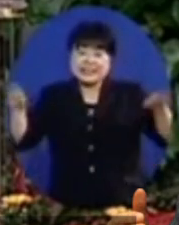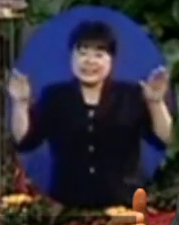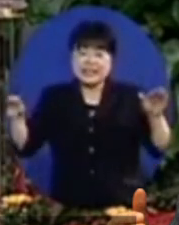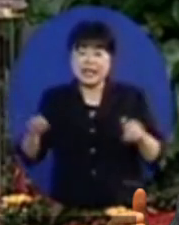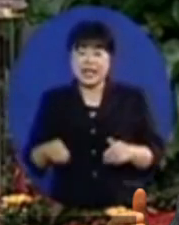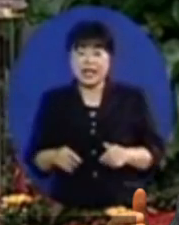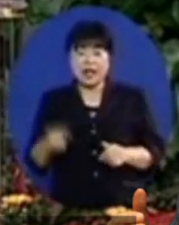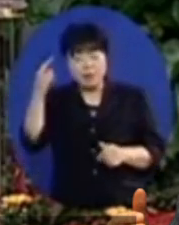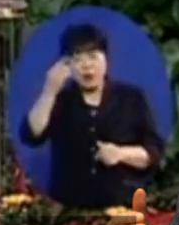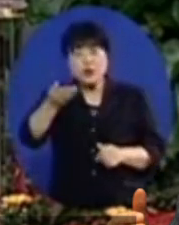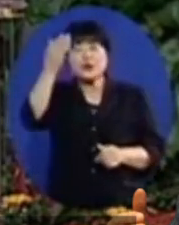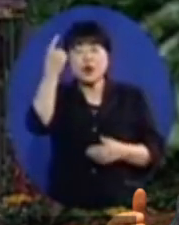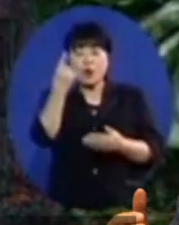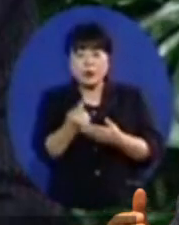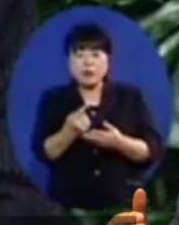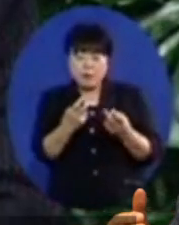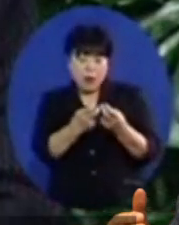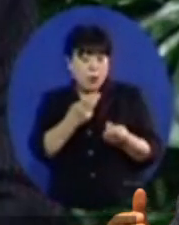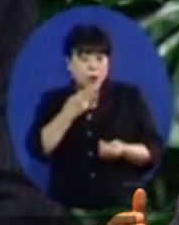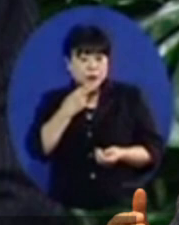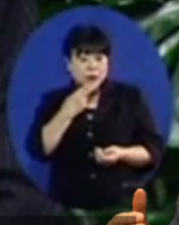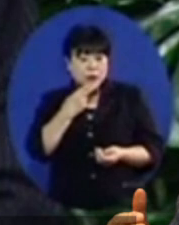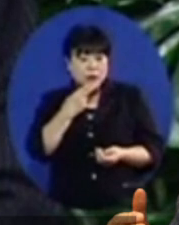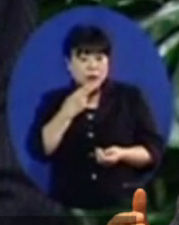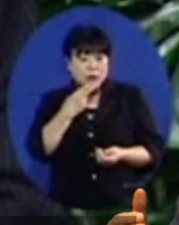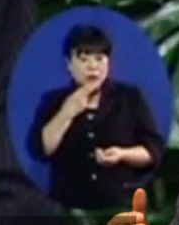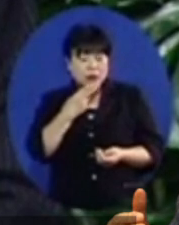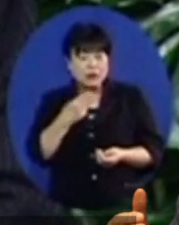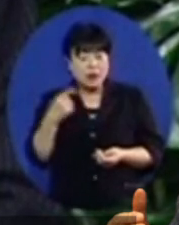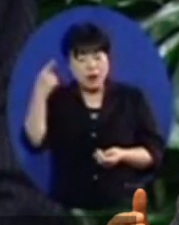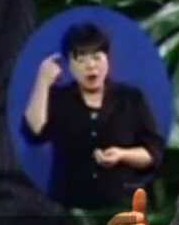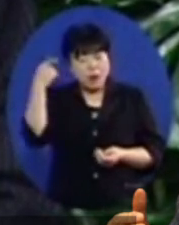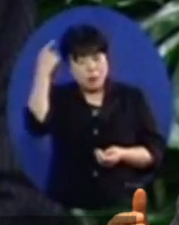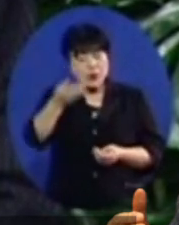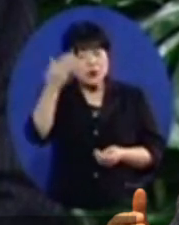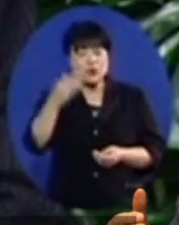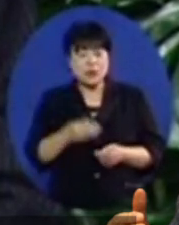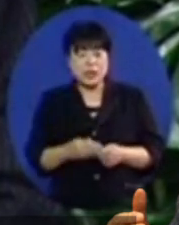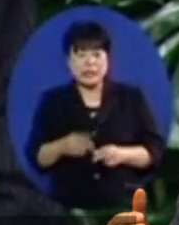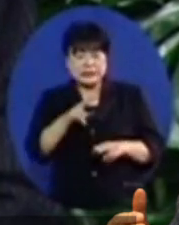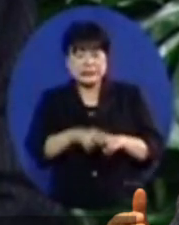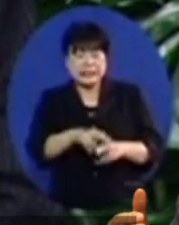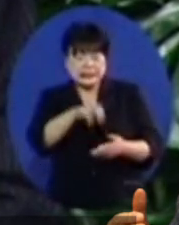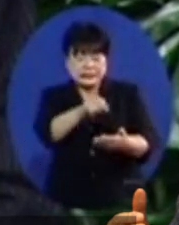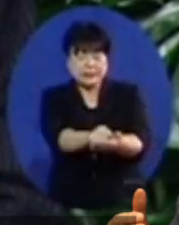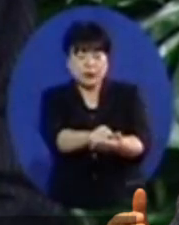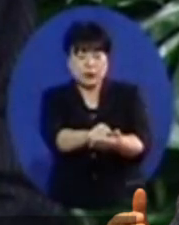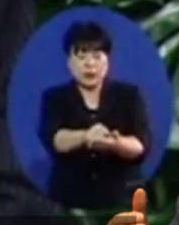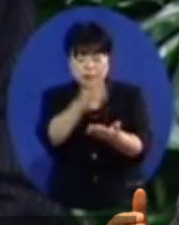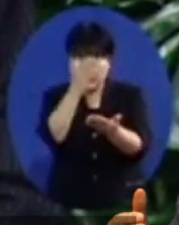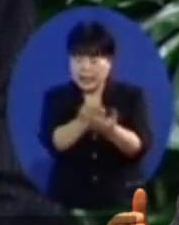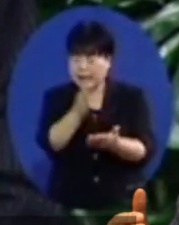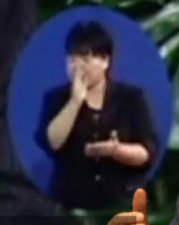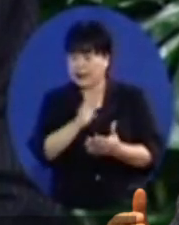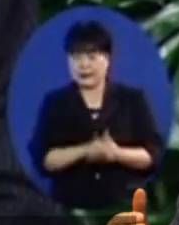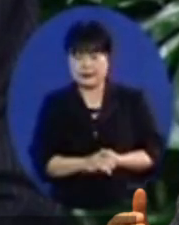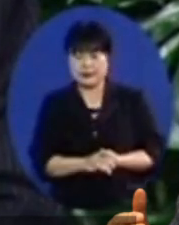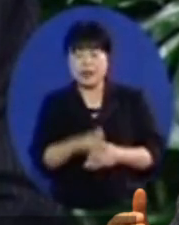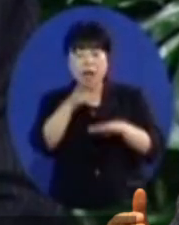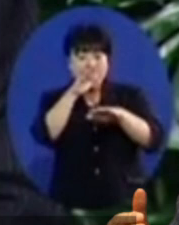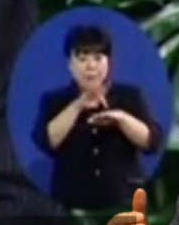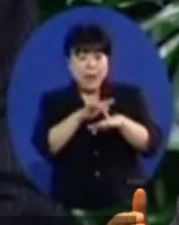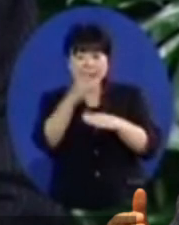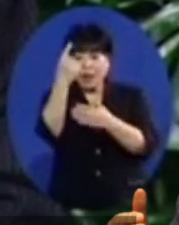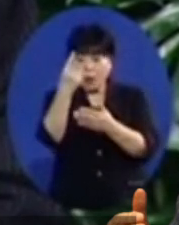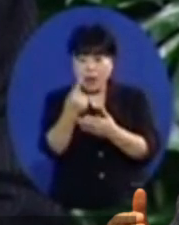위에 날아다니는 것은 어찌할 도리가 없지만 머리에 둥지를 태도록 내버려 놓으면 안 된다는 것입니다. 마귀가 여러분께